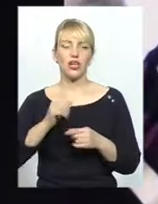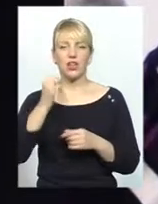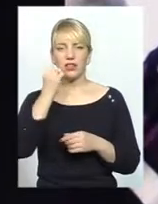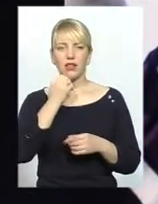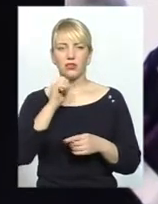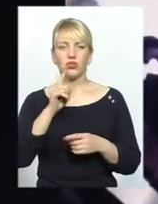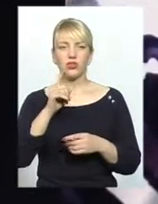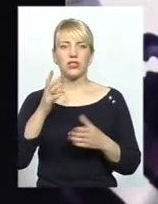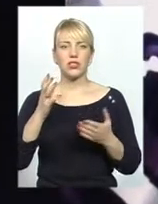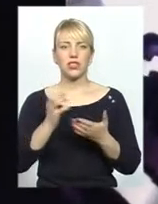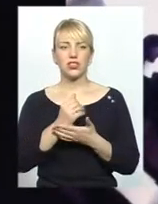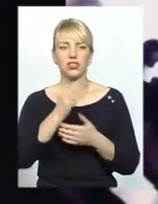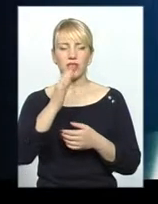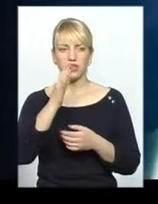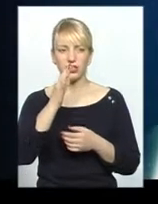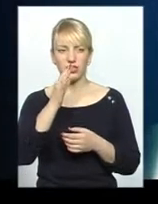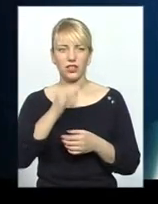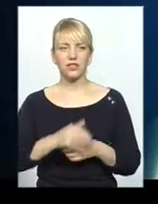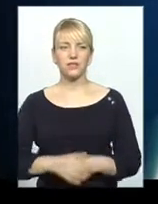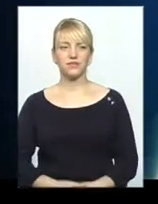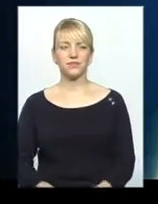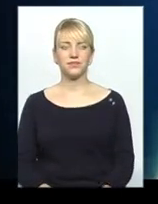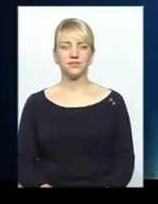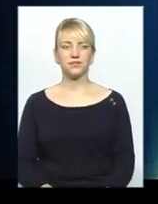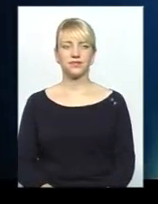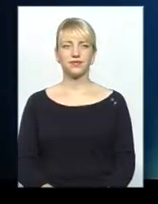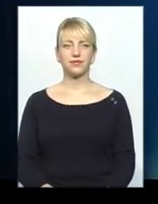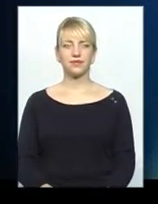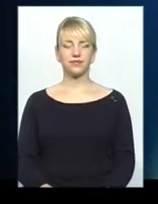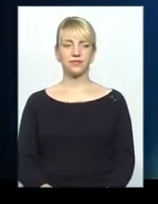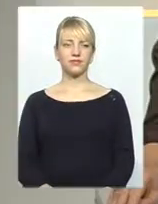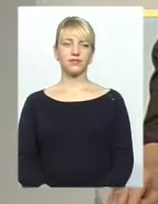знайшли час. Спасибо большое.